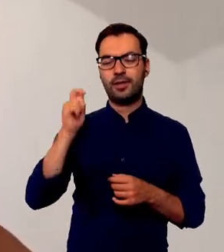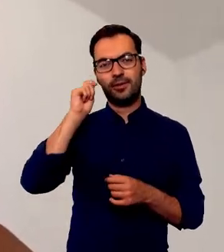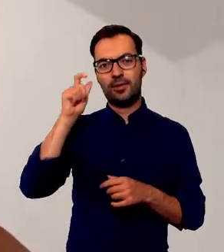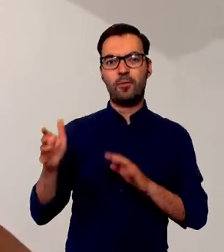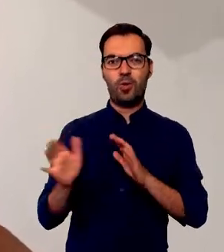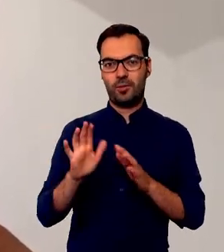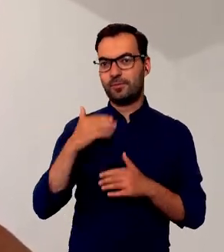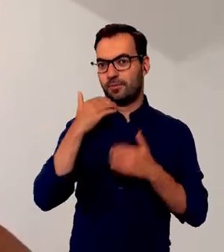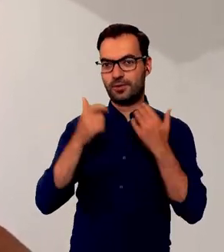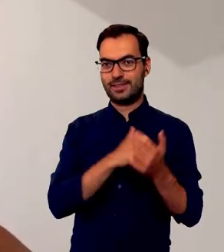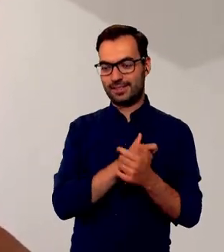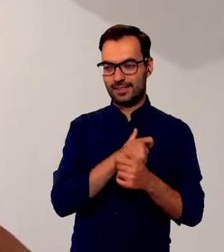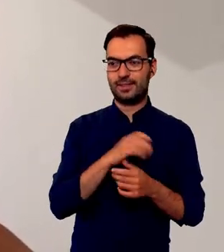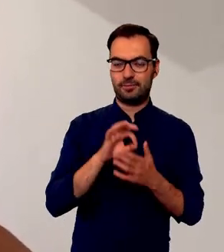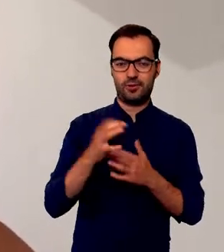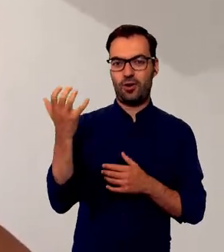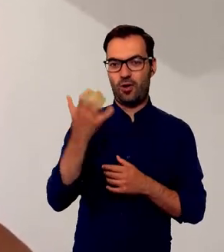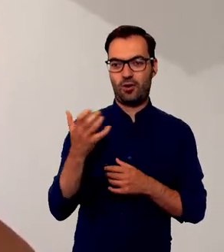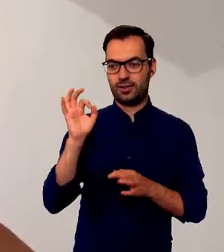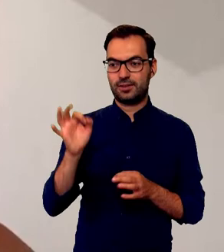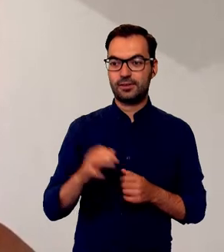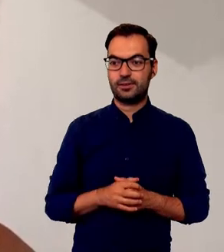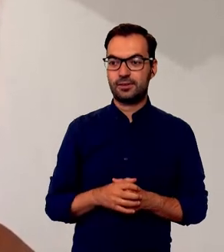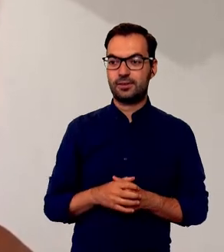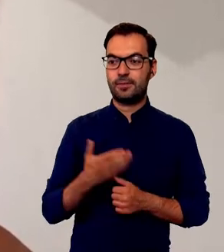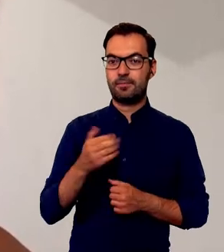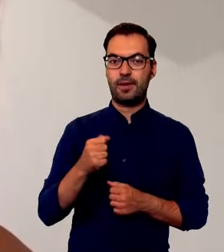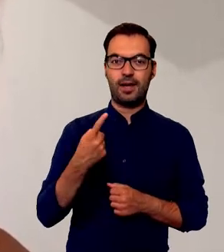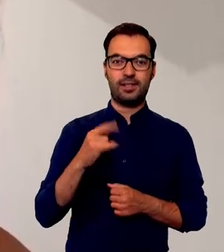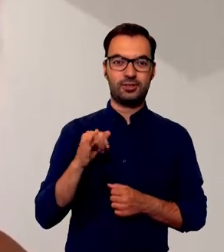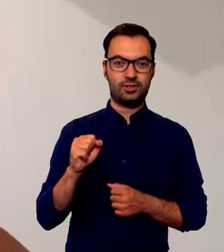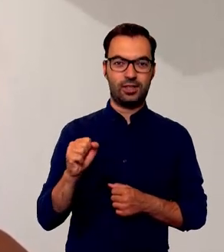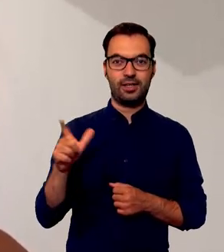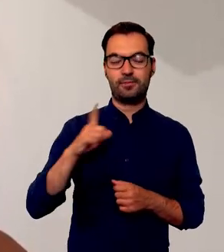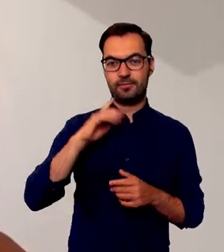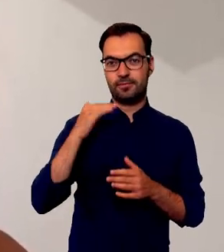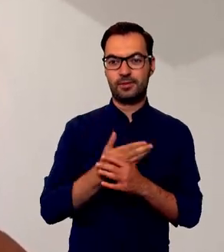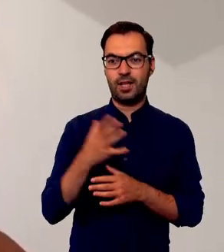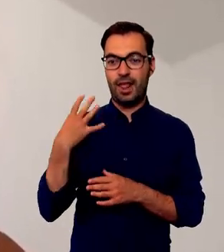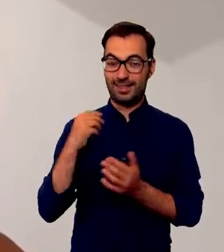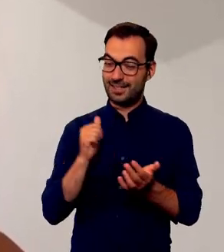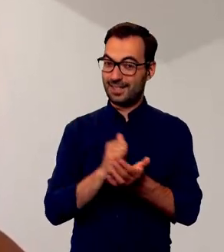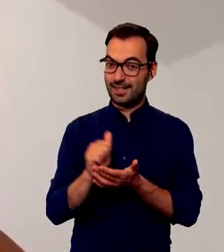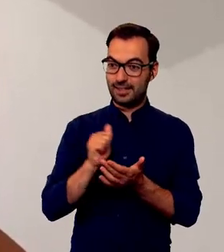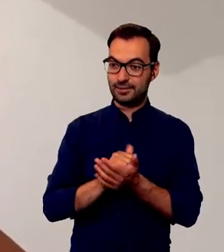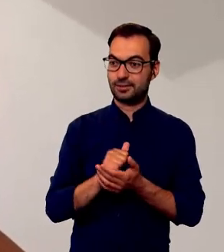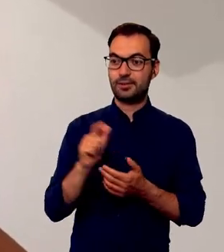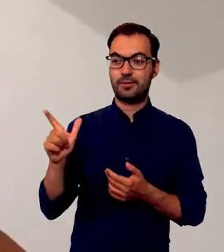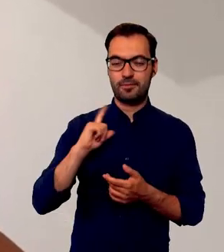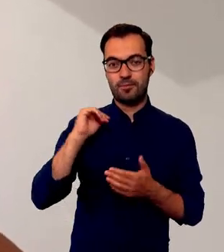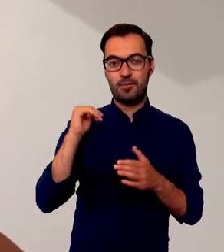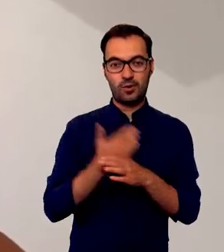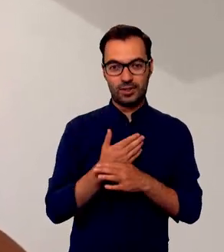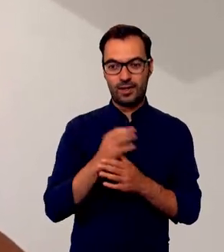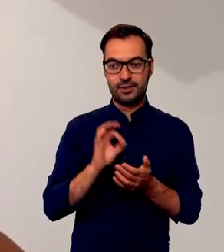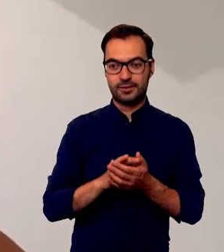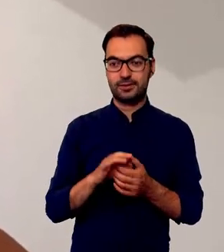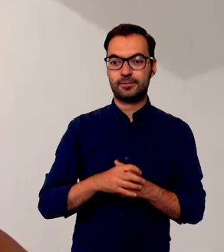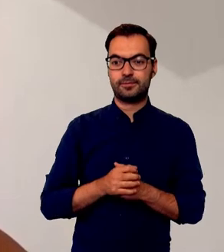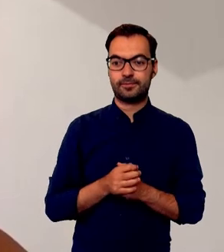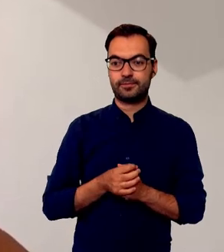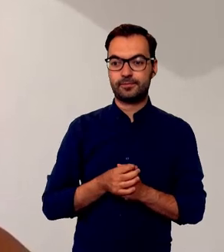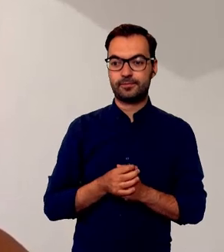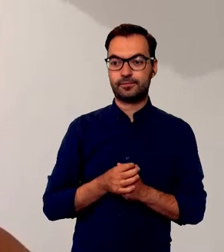którą serdecznie pozdrawiam, pewnie nas ogląda, Madzia, jak się poznałyśmy, miała 11 lat i